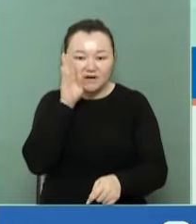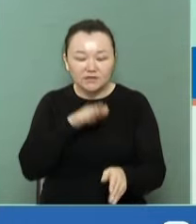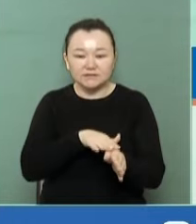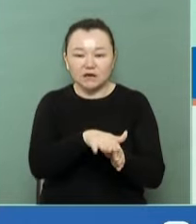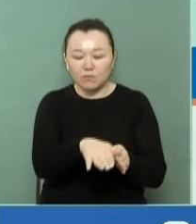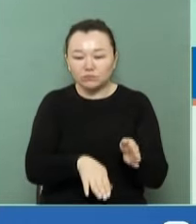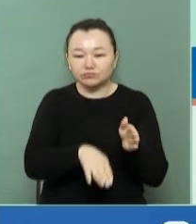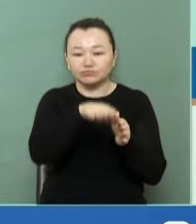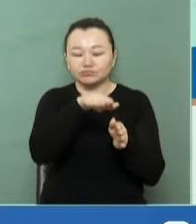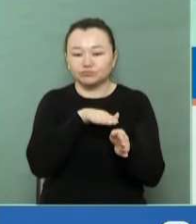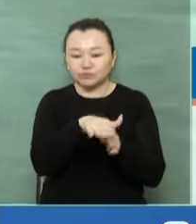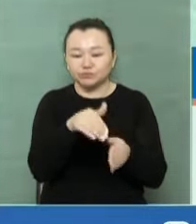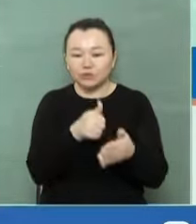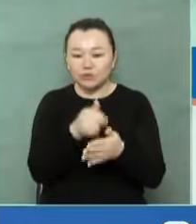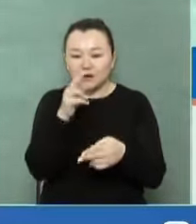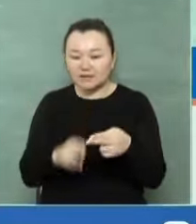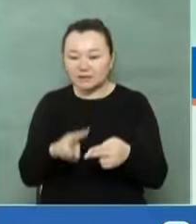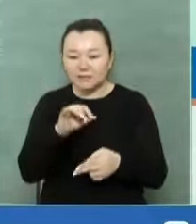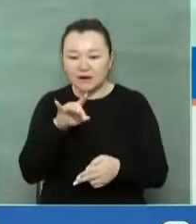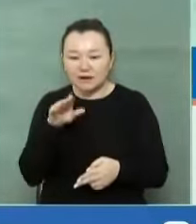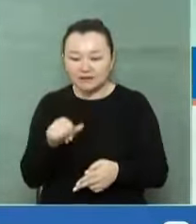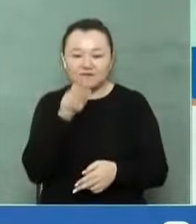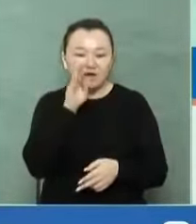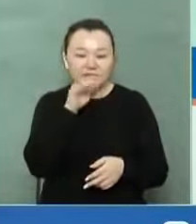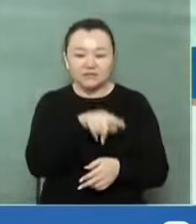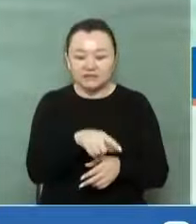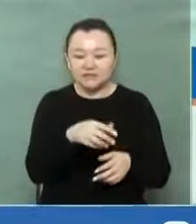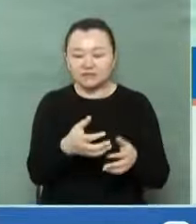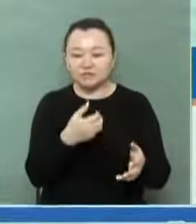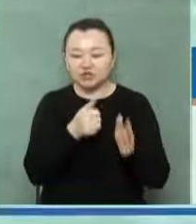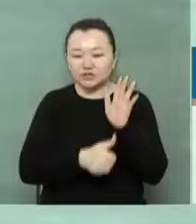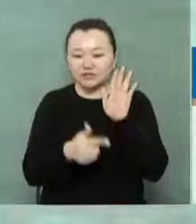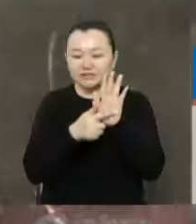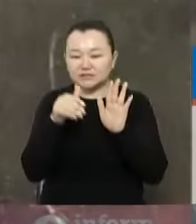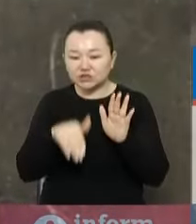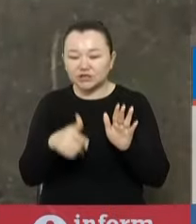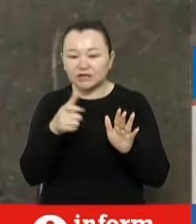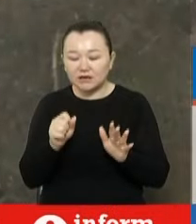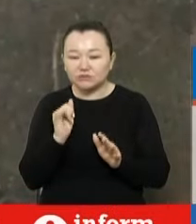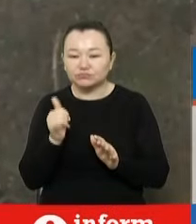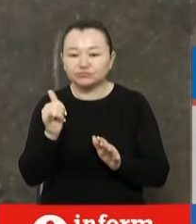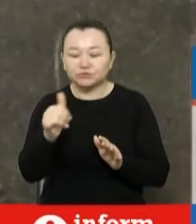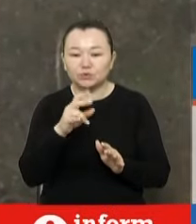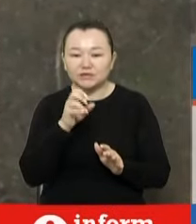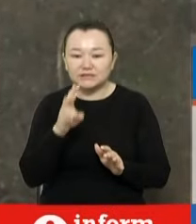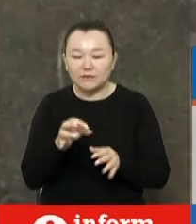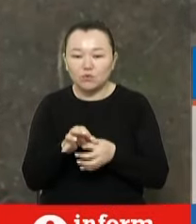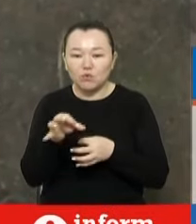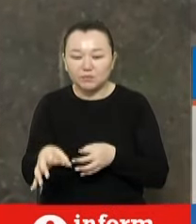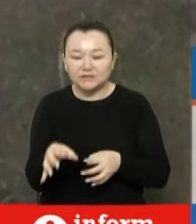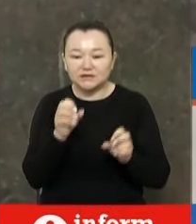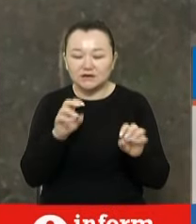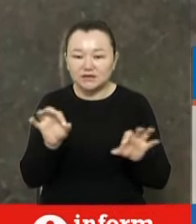его полностью планируют до конца марта. Водой отсюда орошают 67 тысяч гектаров земель Туркестанской области. Эксперты